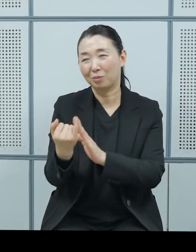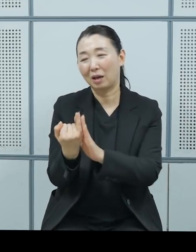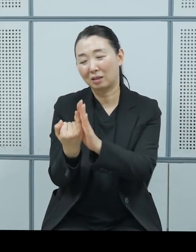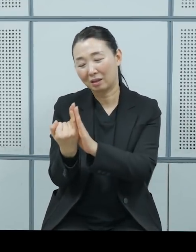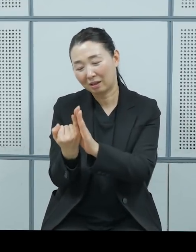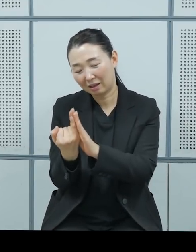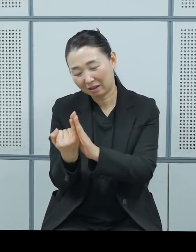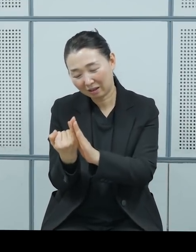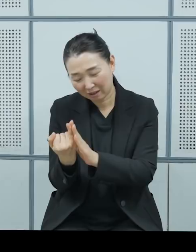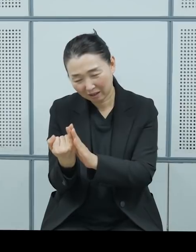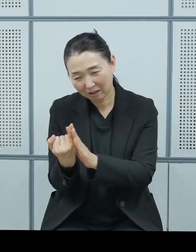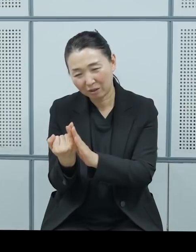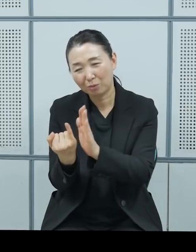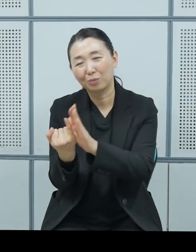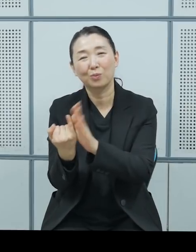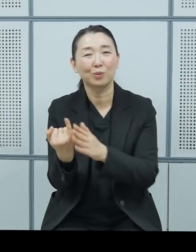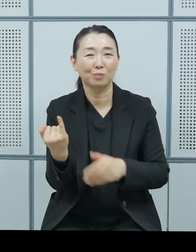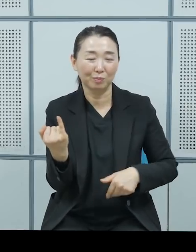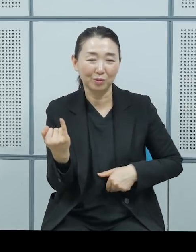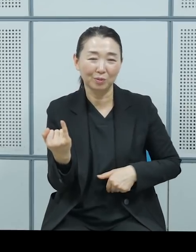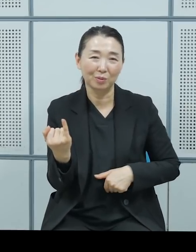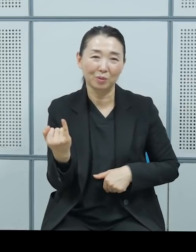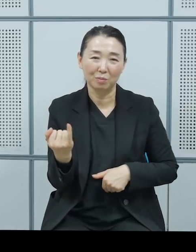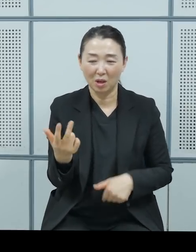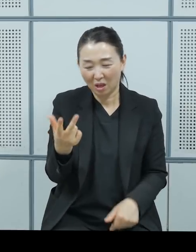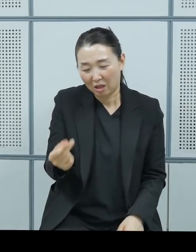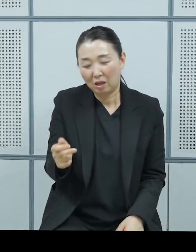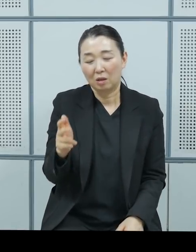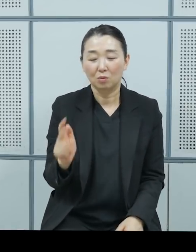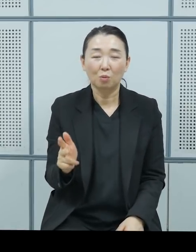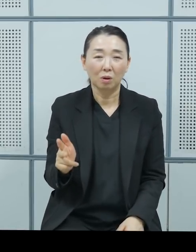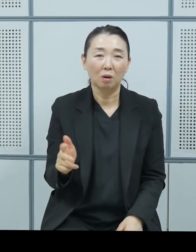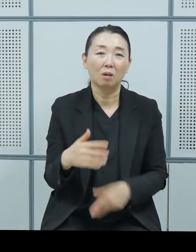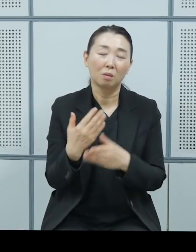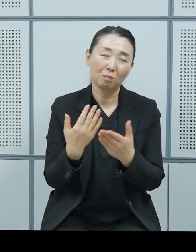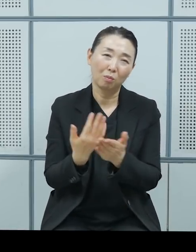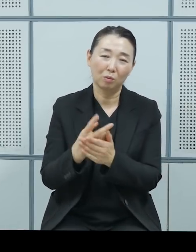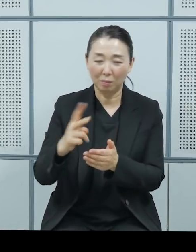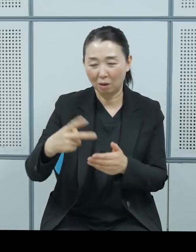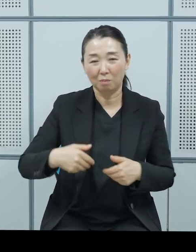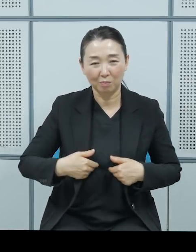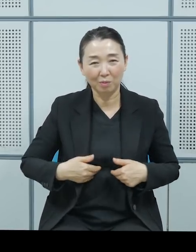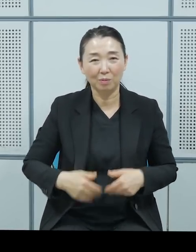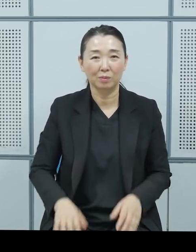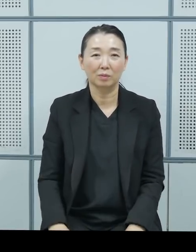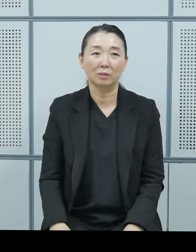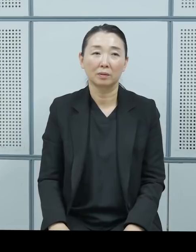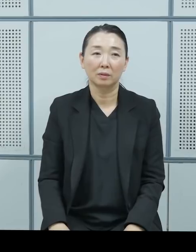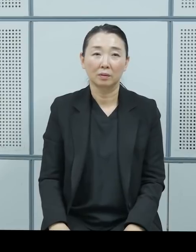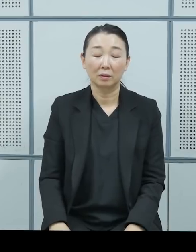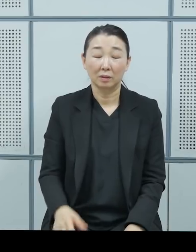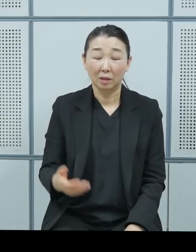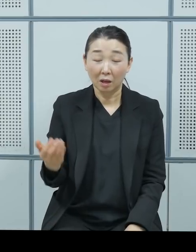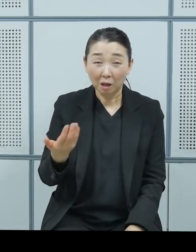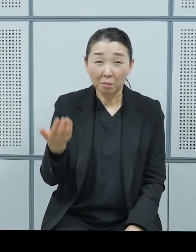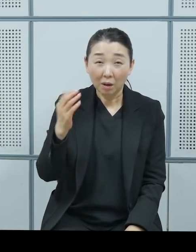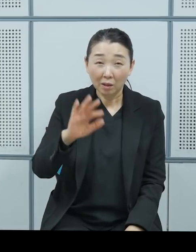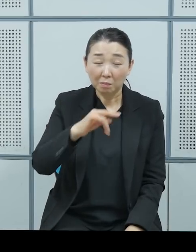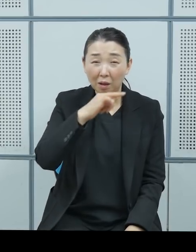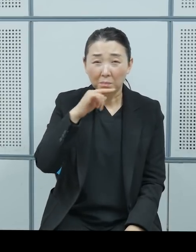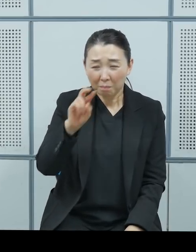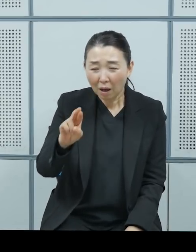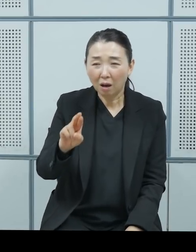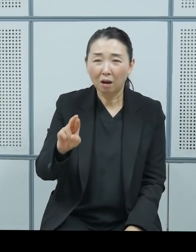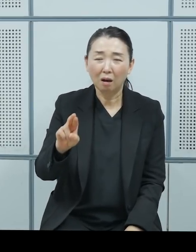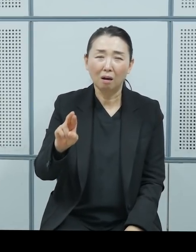다 또 손길이 많이 필요하잖아요. 소대변하고 네. 자 이제 아픈데 예를 들어서 참 생리를 안 했으면